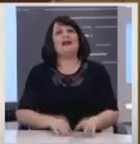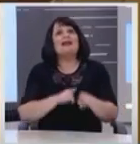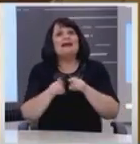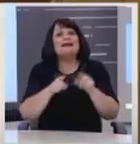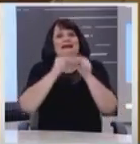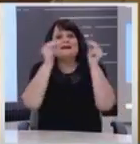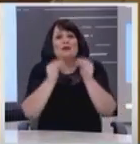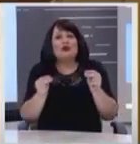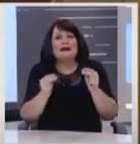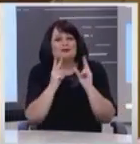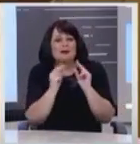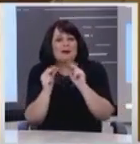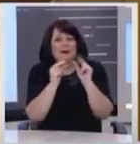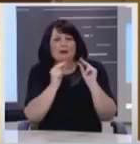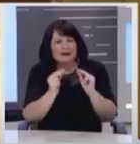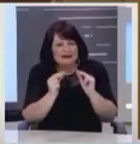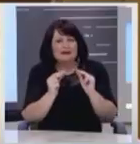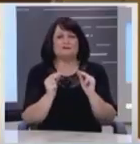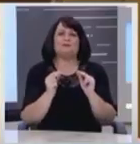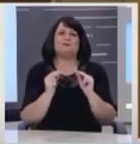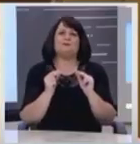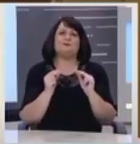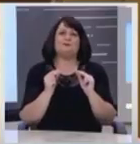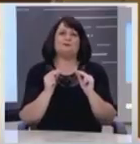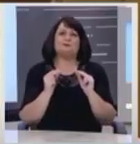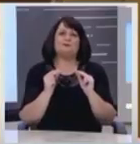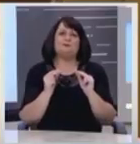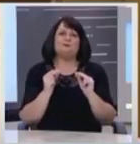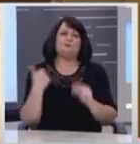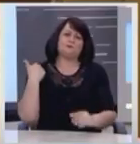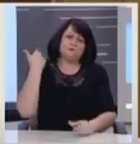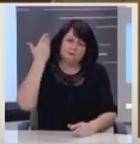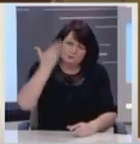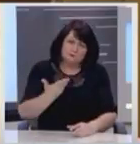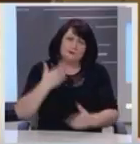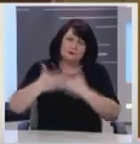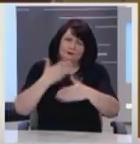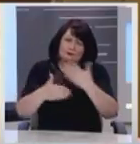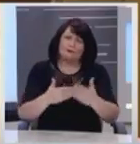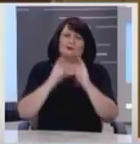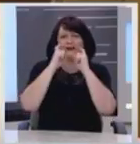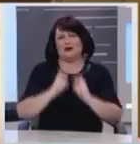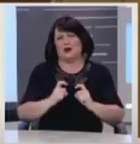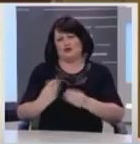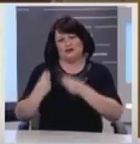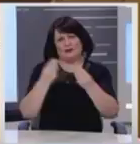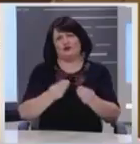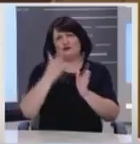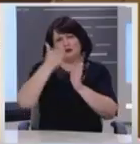τους, αποτελεί ένα ανεκπλήρωτο εδώ και δεκαετίες χρέος της ελληνικής